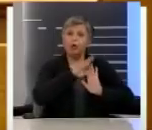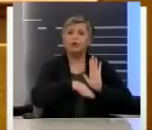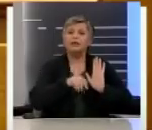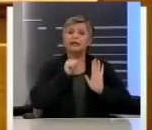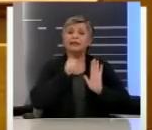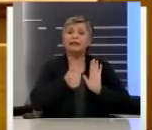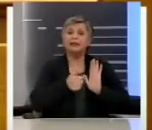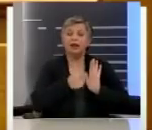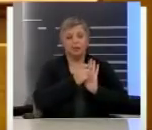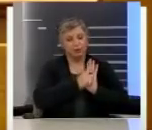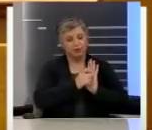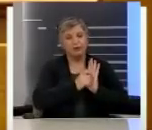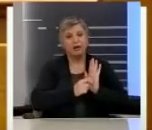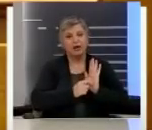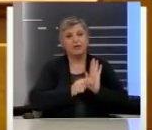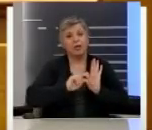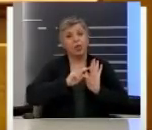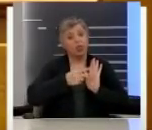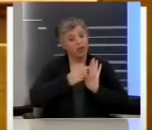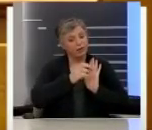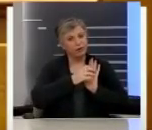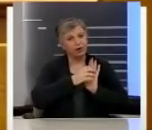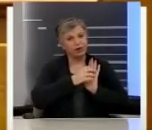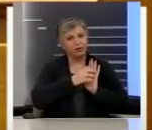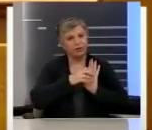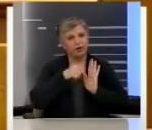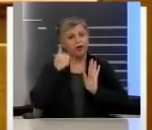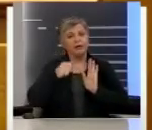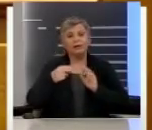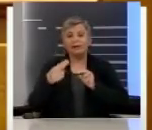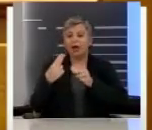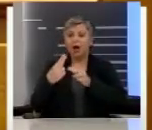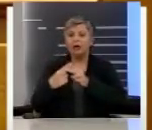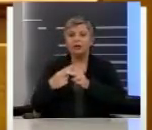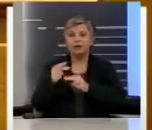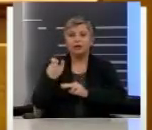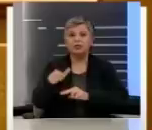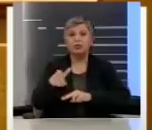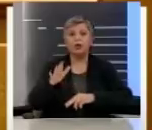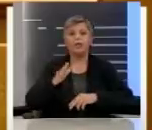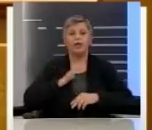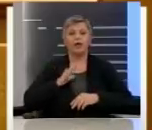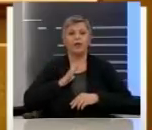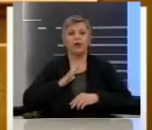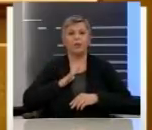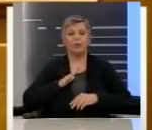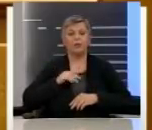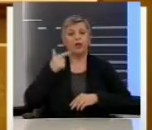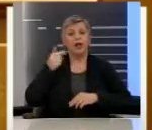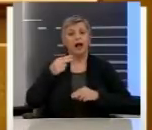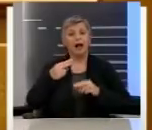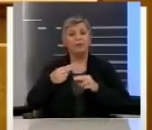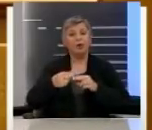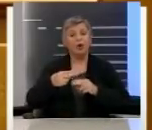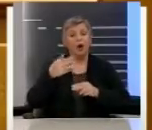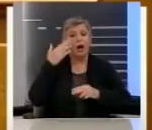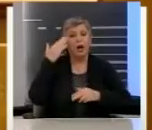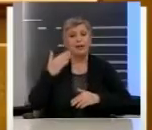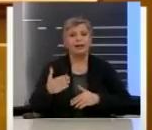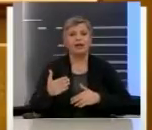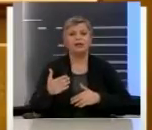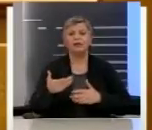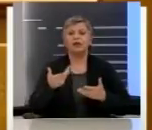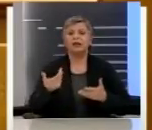για την προστασία της αξίας του ανθρώπου, καθώς και στις αρχές ισότητας και ελεύθερης ανάπτυξης προσωπικότητας, θα